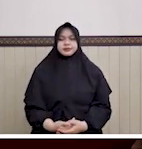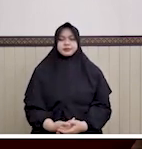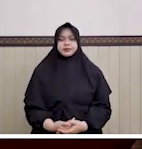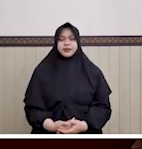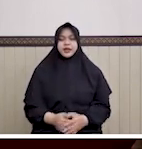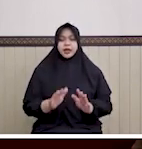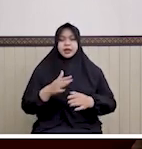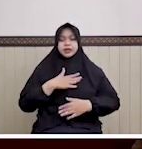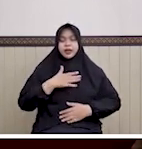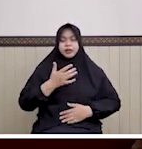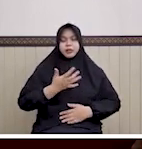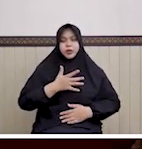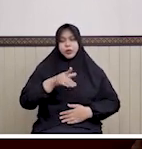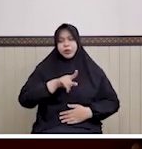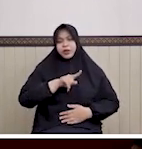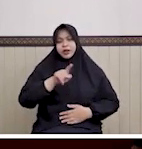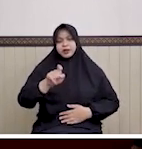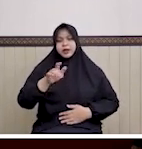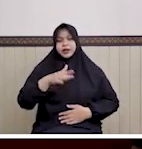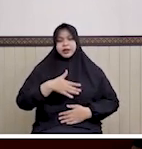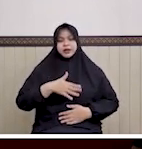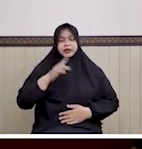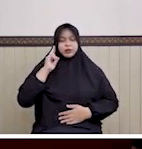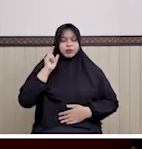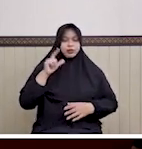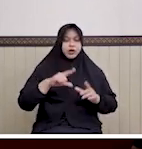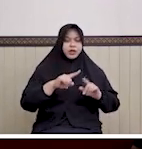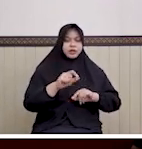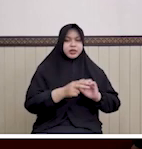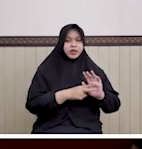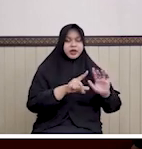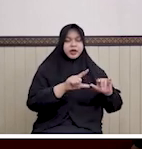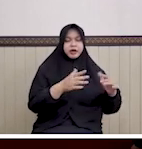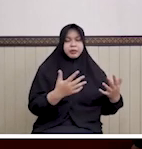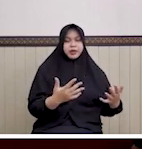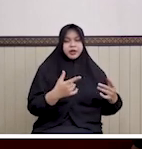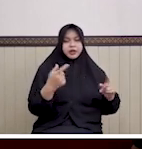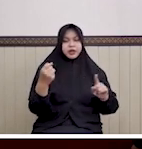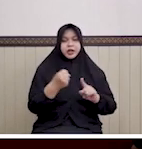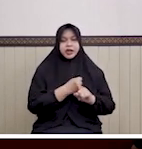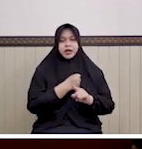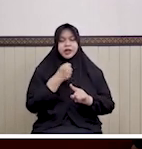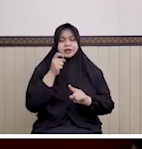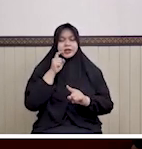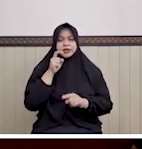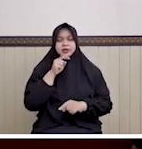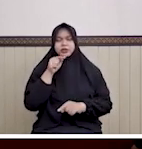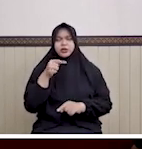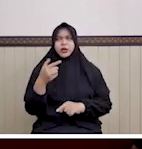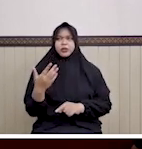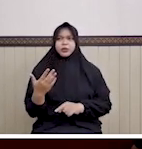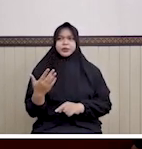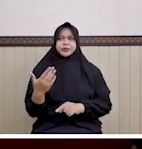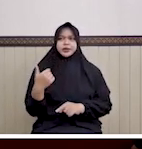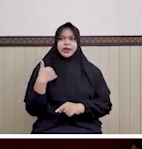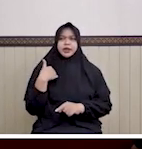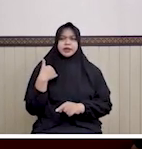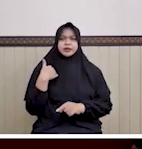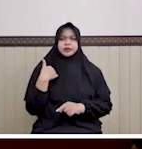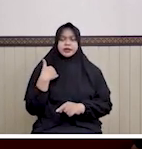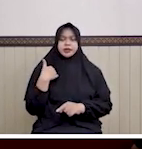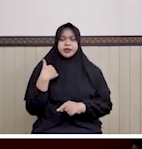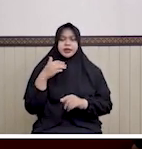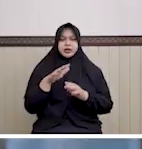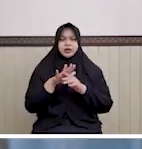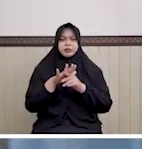Jadi saya ingin banyak ke barat Nah apa namanya kekerasan seksual itu kan Eh ada